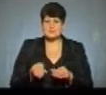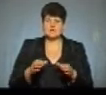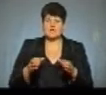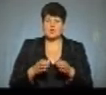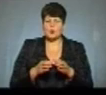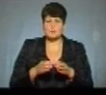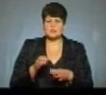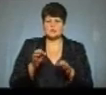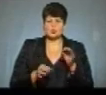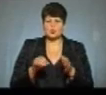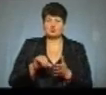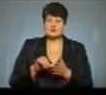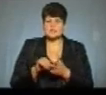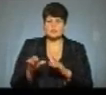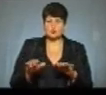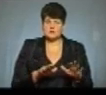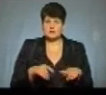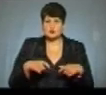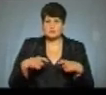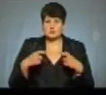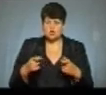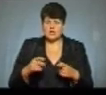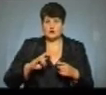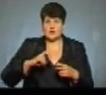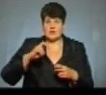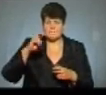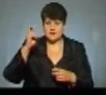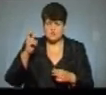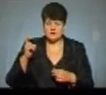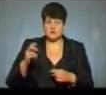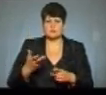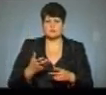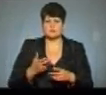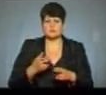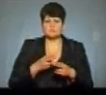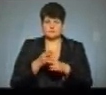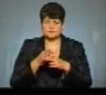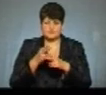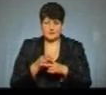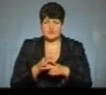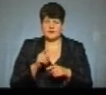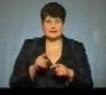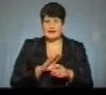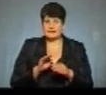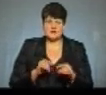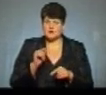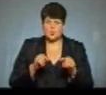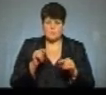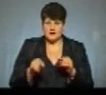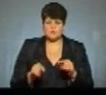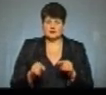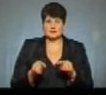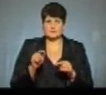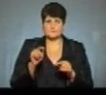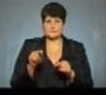судді учасник рухається, добігає до драбинки, долає смугу перешкод, не наступаючи на драбинку, не наступаючи на її кожен